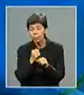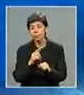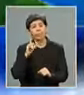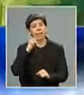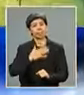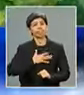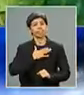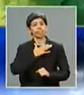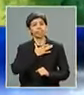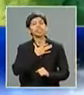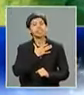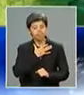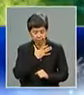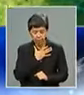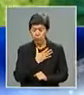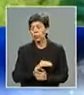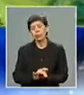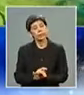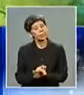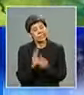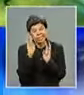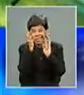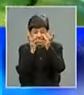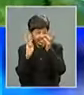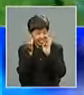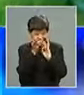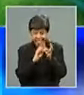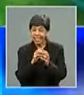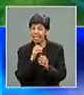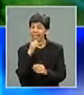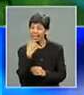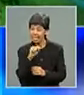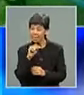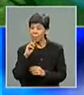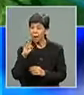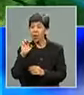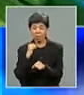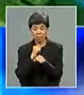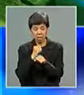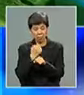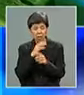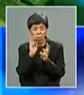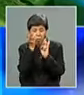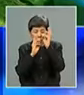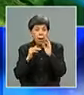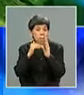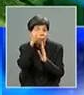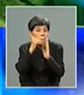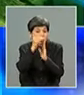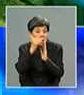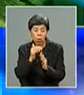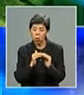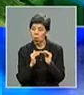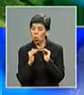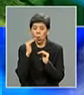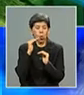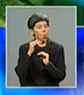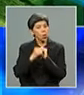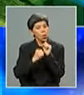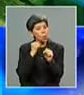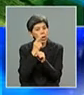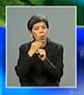าเป็นจังหวัดที่ครองแชมป์ค่าฝุ่นละอองขนาดเล็กกว่า10ไมครอนดัชนีวัดความรุนแรงของปัญหาหมอกควันไฟทางภาคเหนือที่มีค่าสูงสุดทุกปีนะครับ